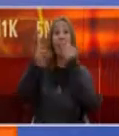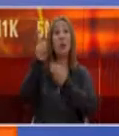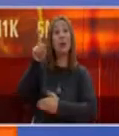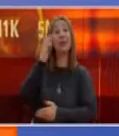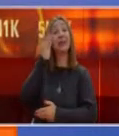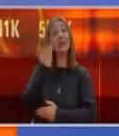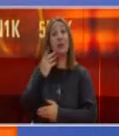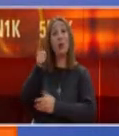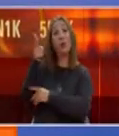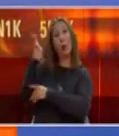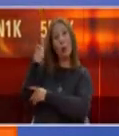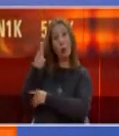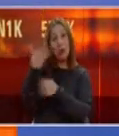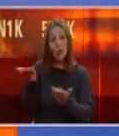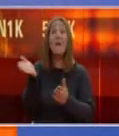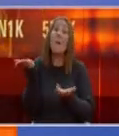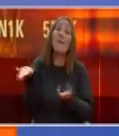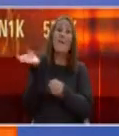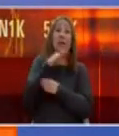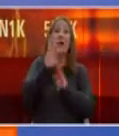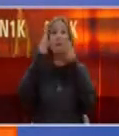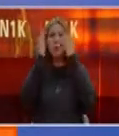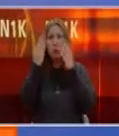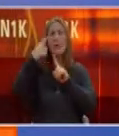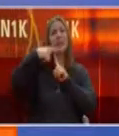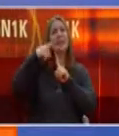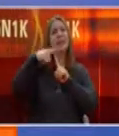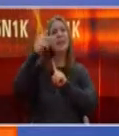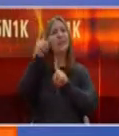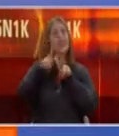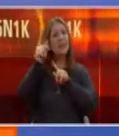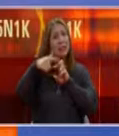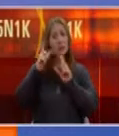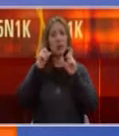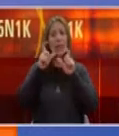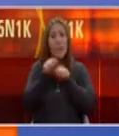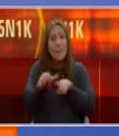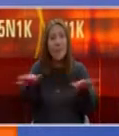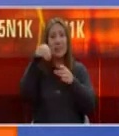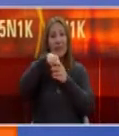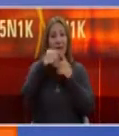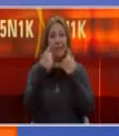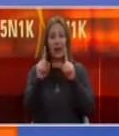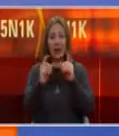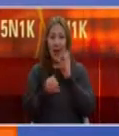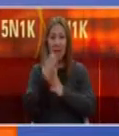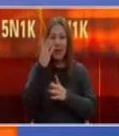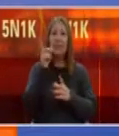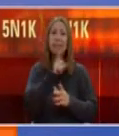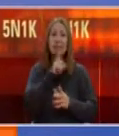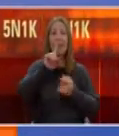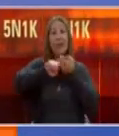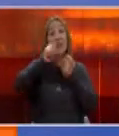orada görüntüledik ve başta Facebook, Twitter gibi sosyal medyada ve Fark Yaratanlar hesabında İngilizce ve